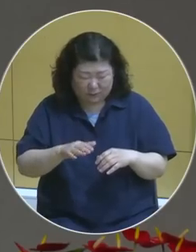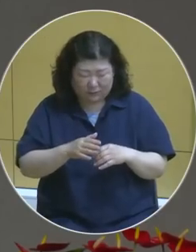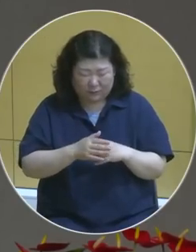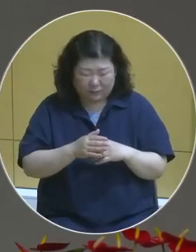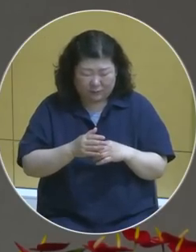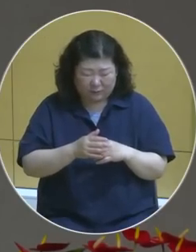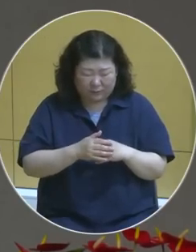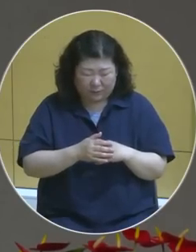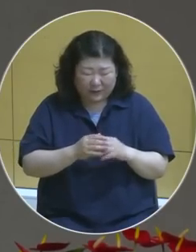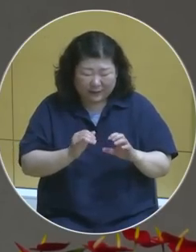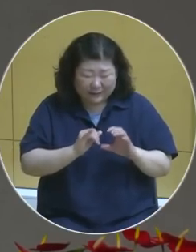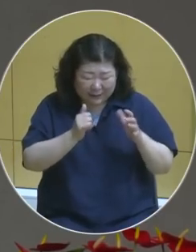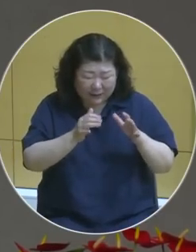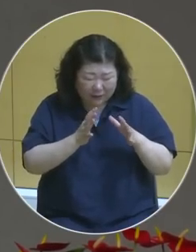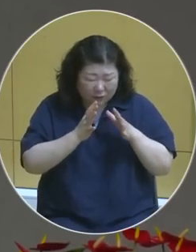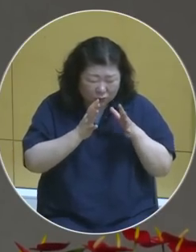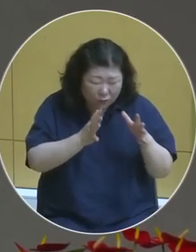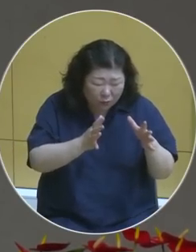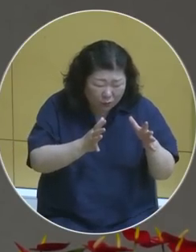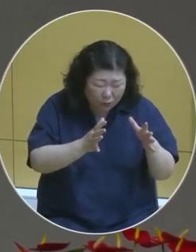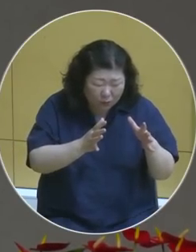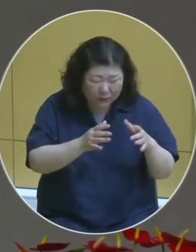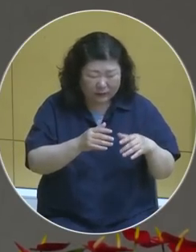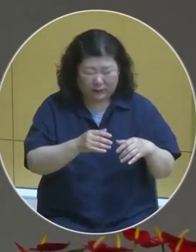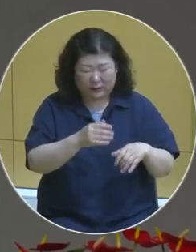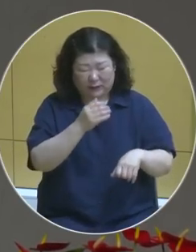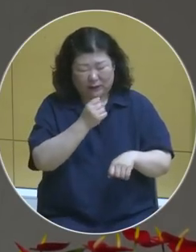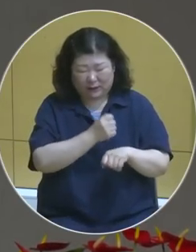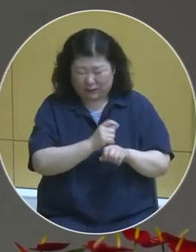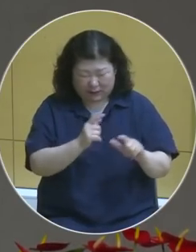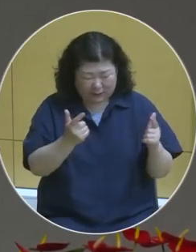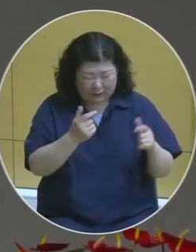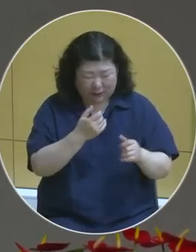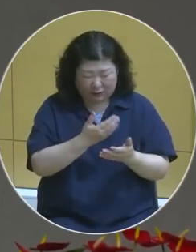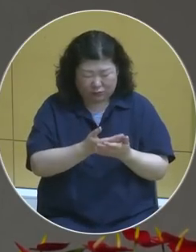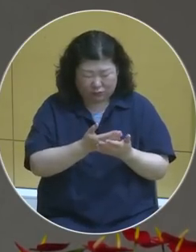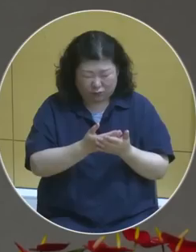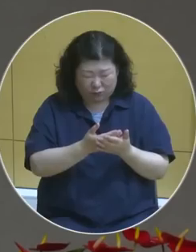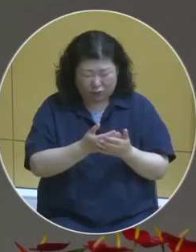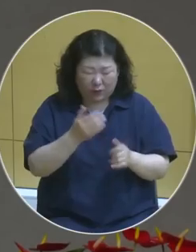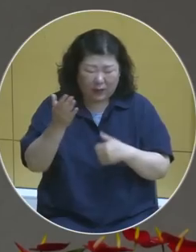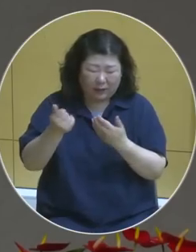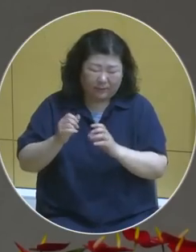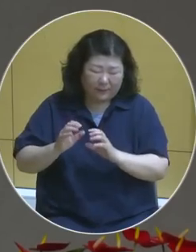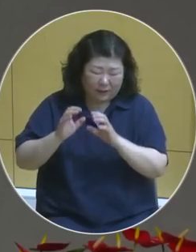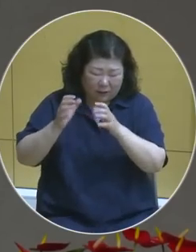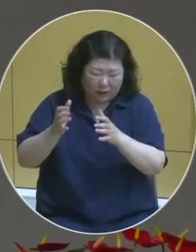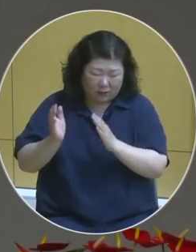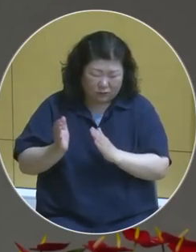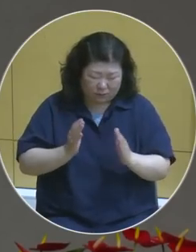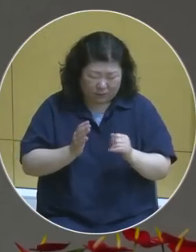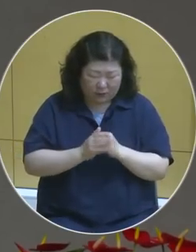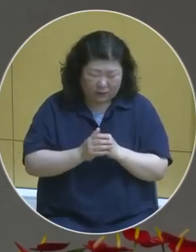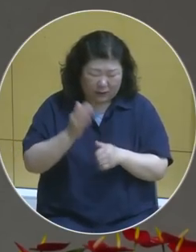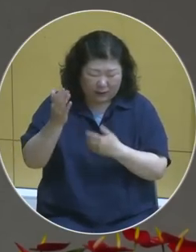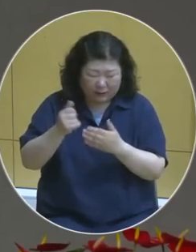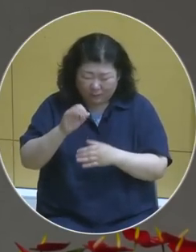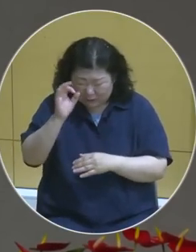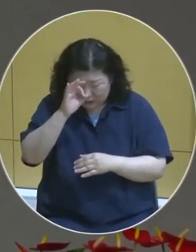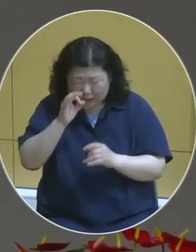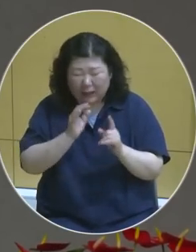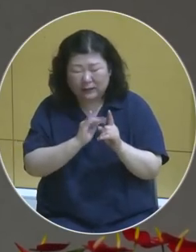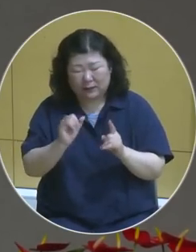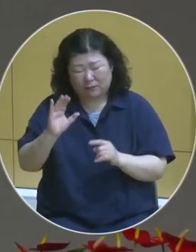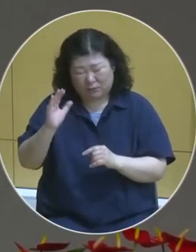하시고 나의 욕심에서 벗어나게 하셔서 하나님 나라를 준비하는, 하나님이 이 시대에 찾으시는 한 사람이 각자 다